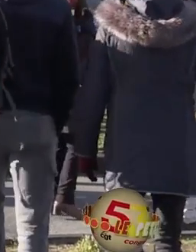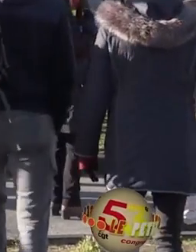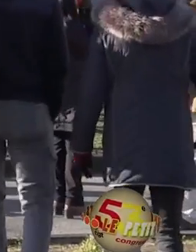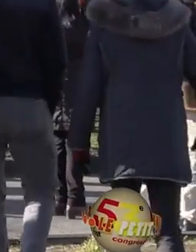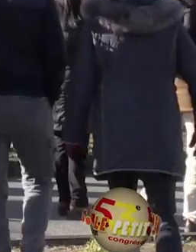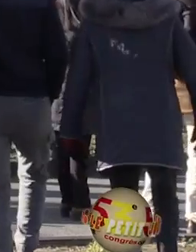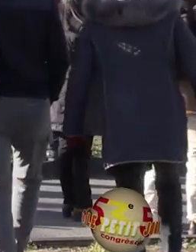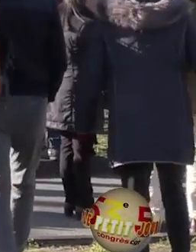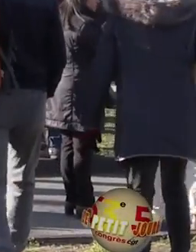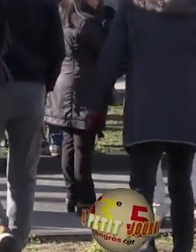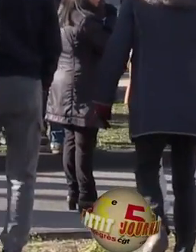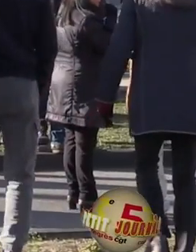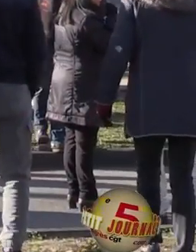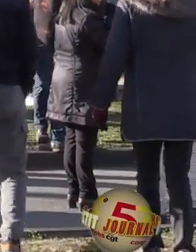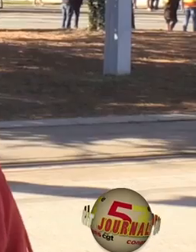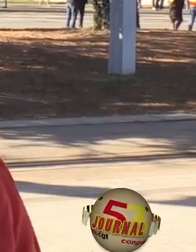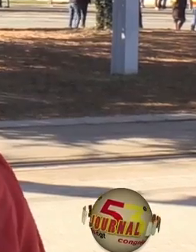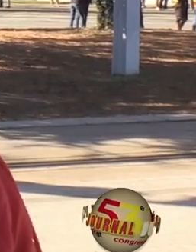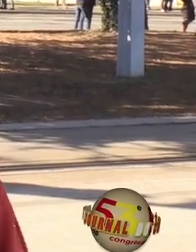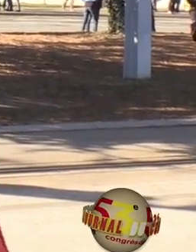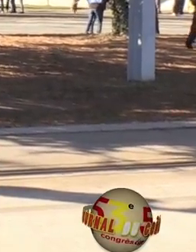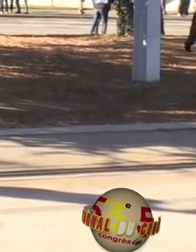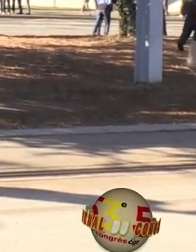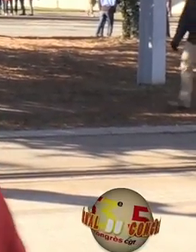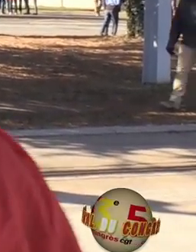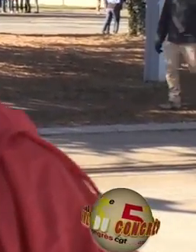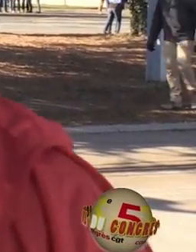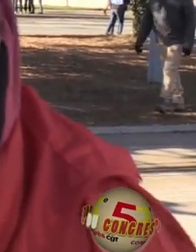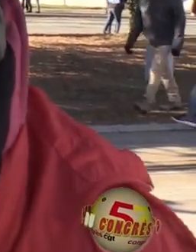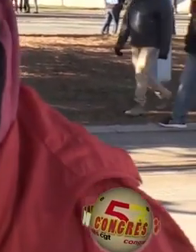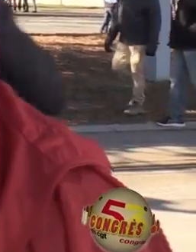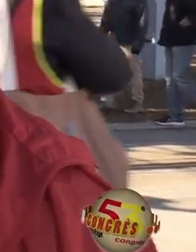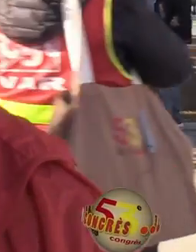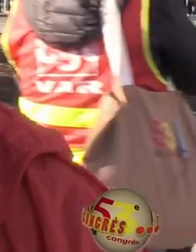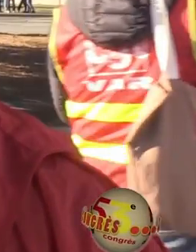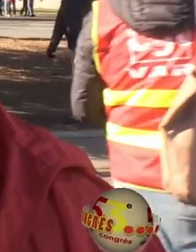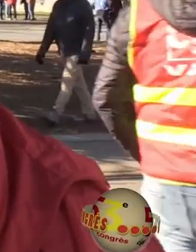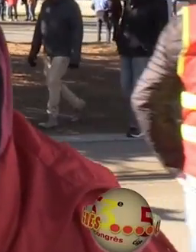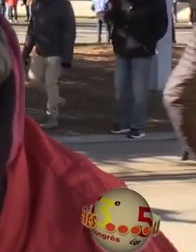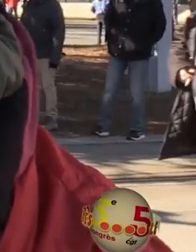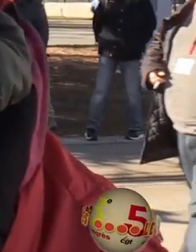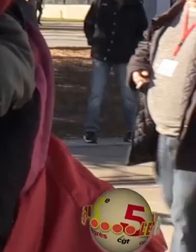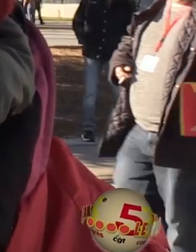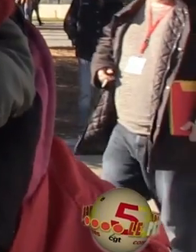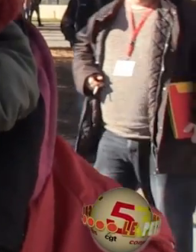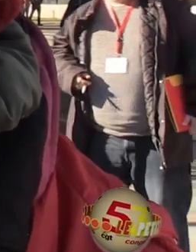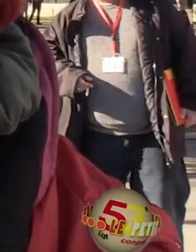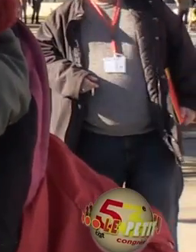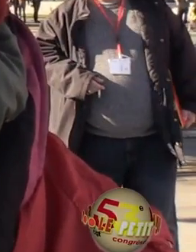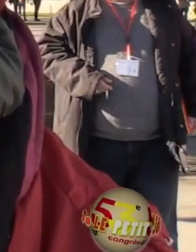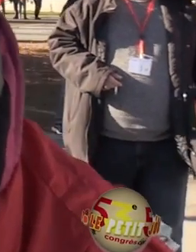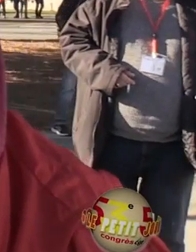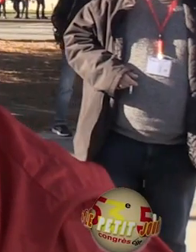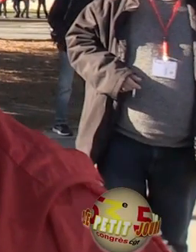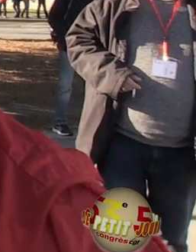accueillis magnifiquement bien. Voilà, moi je suis très contente. On va repartir avec la pêche, la niaque encore plus, pour